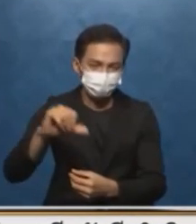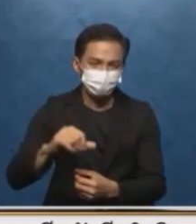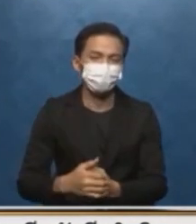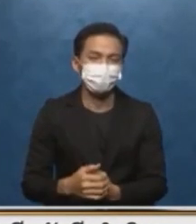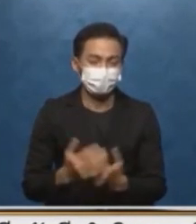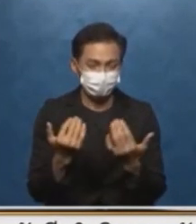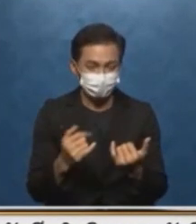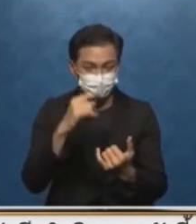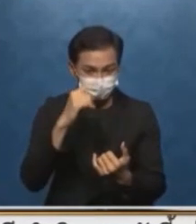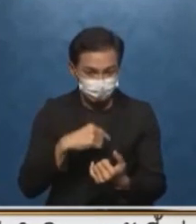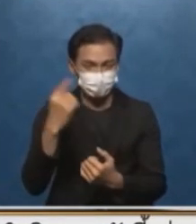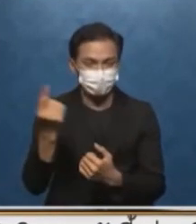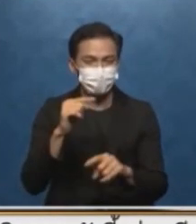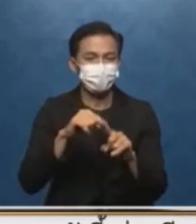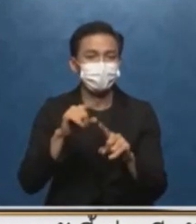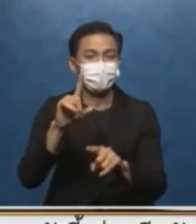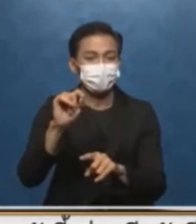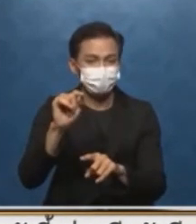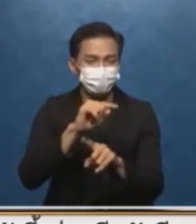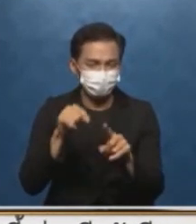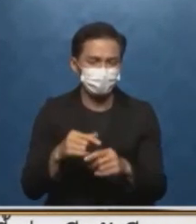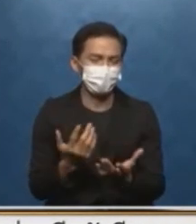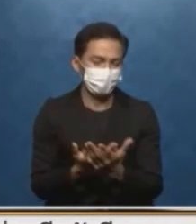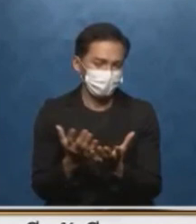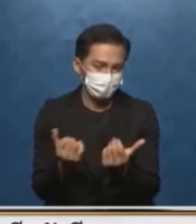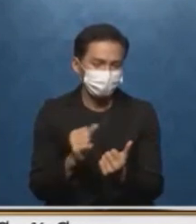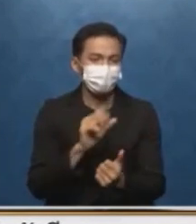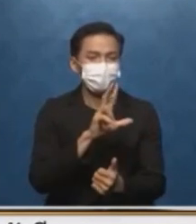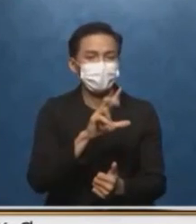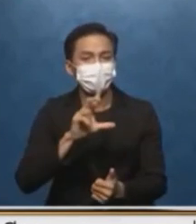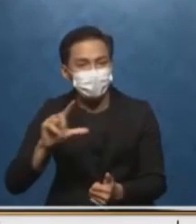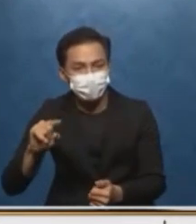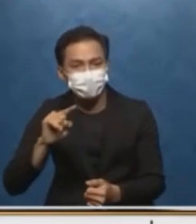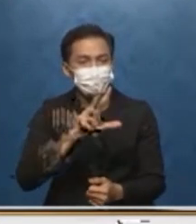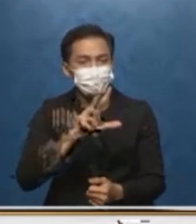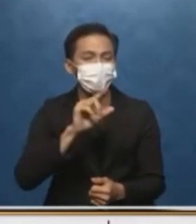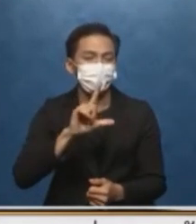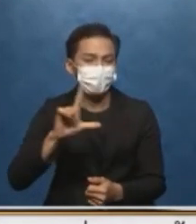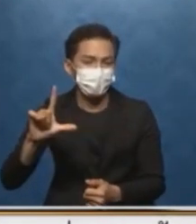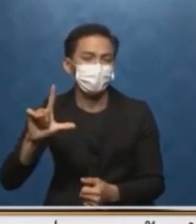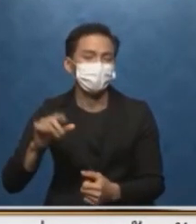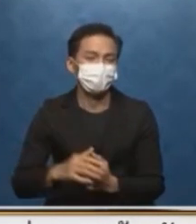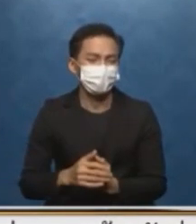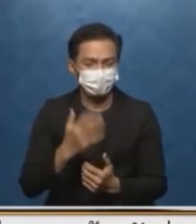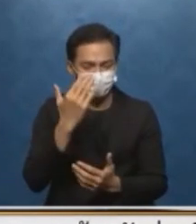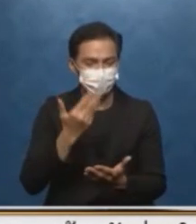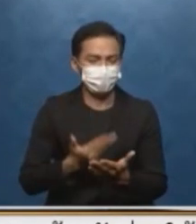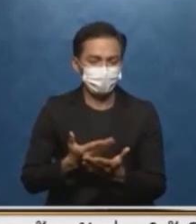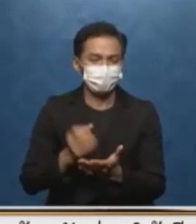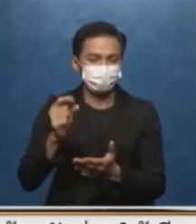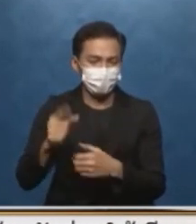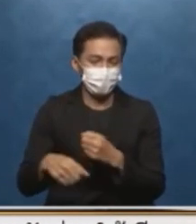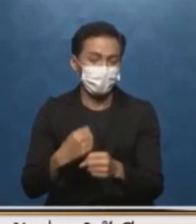นะคะรายรับ3ล้านล้านบาทเทียบเท่ากับเงินที่ท่านขอไปจ่ายรายปีใน33ล้